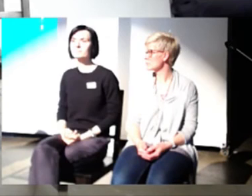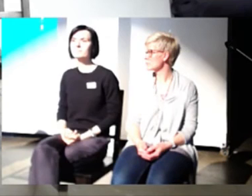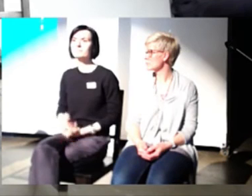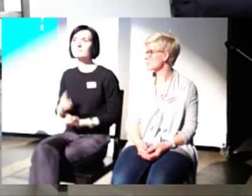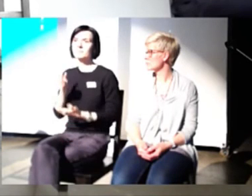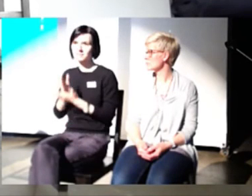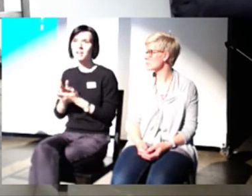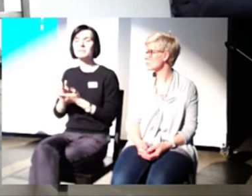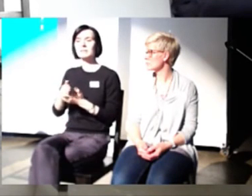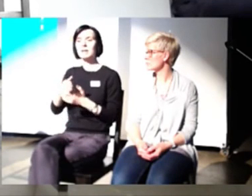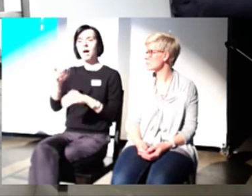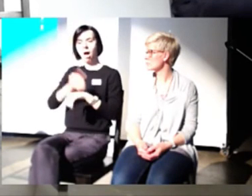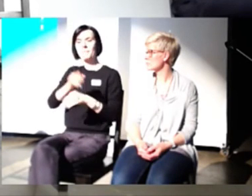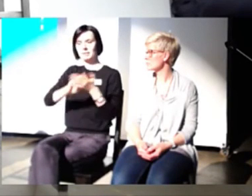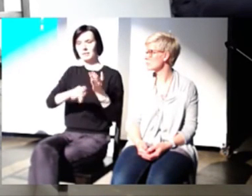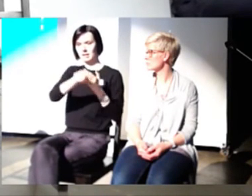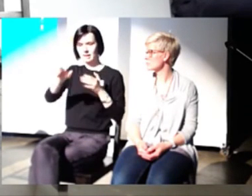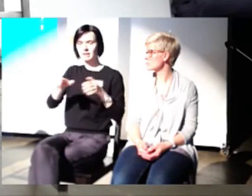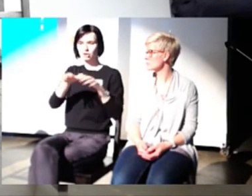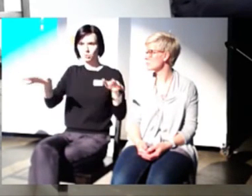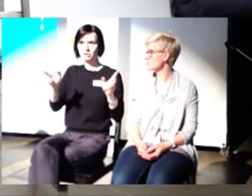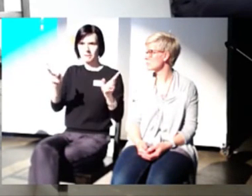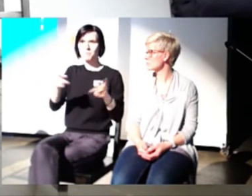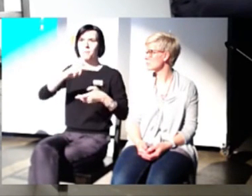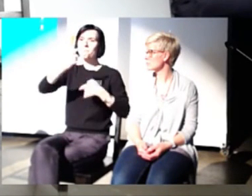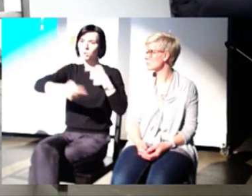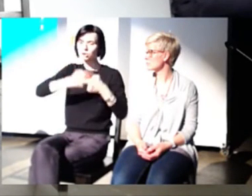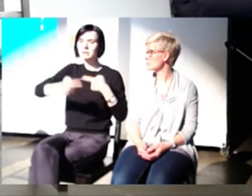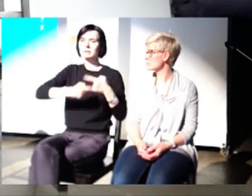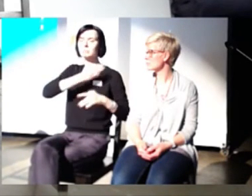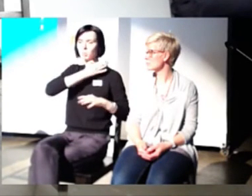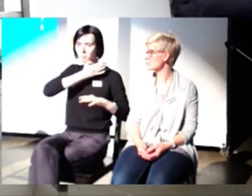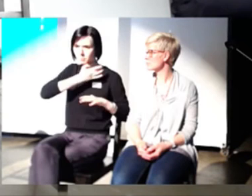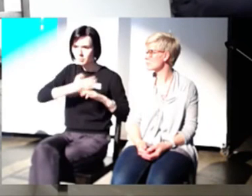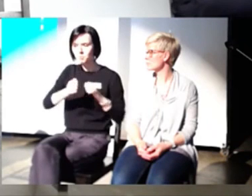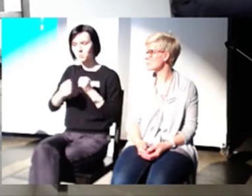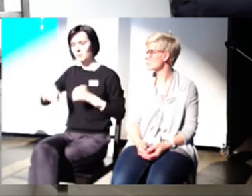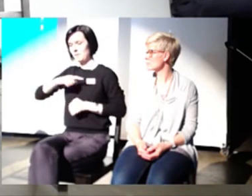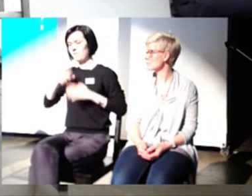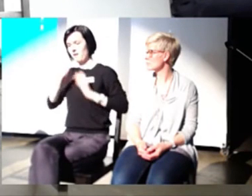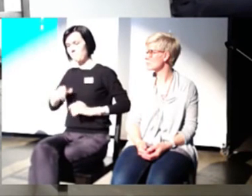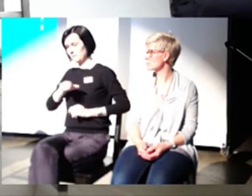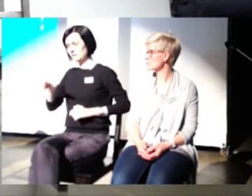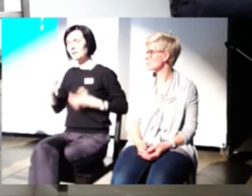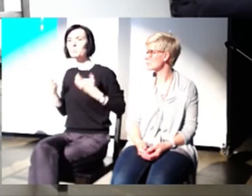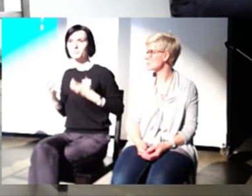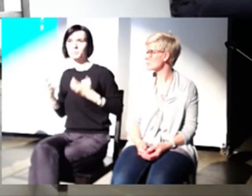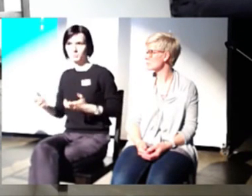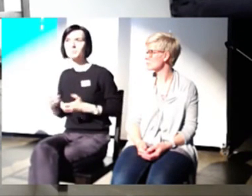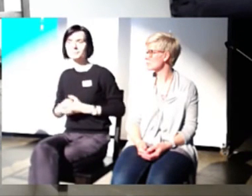saa. Joten juurikin sellaiset keinot, missä saatetaan yhteen sitten myöskin niitä niin